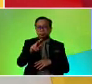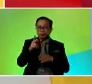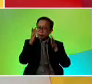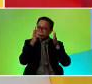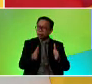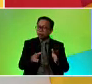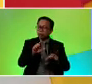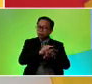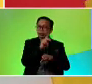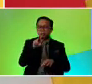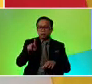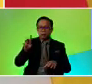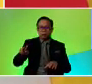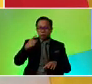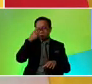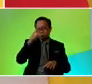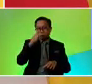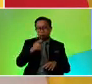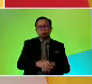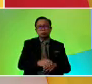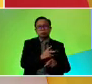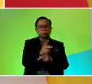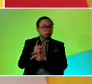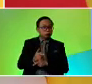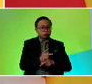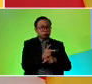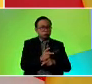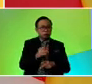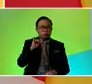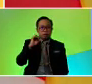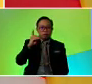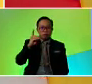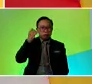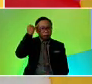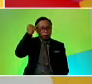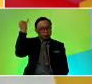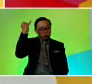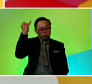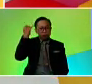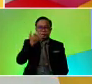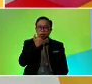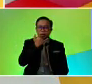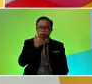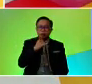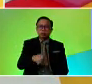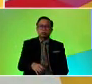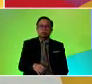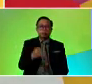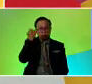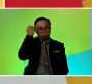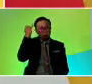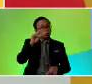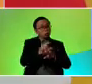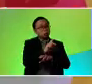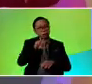menggunakan anak-anak untuk mempertahan dan juga menyebar ke ideologi terpisung mereka selanjutnya macam ajaran sesat dan sebagainya lah oke